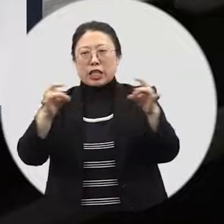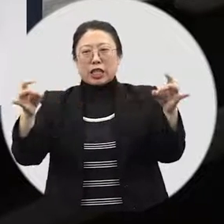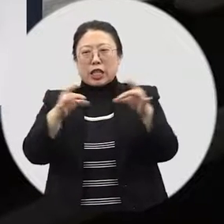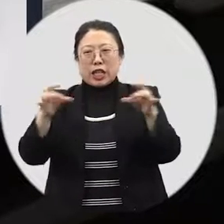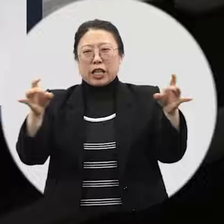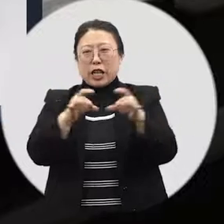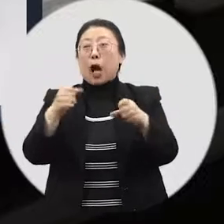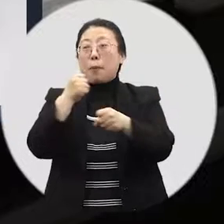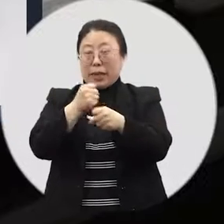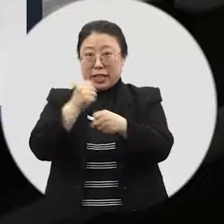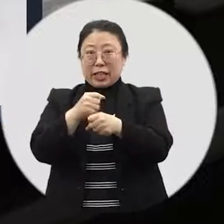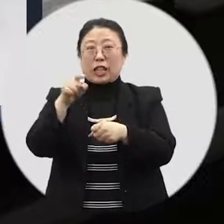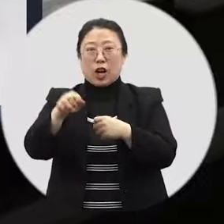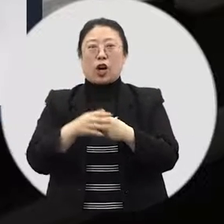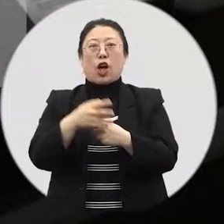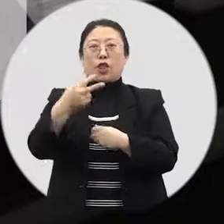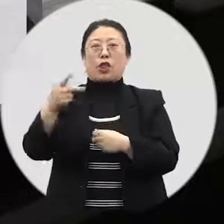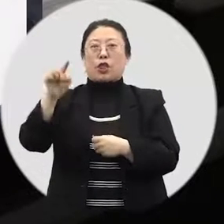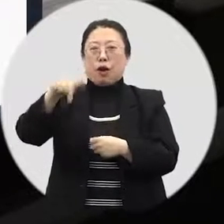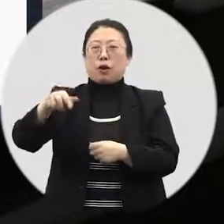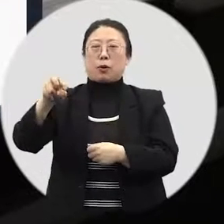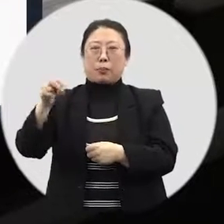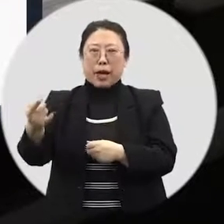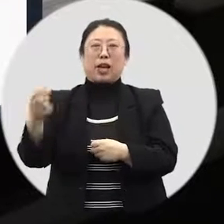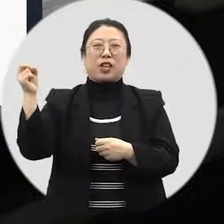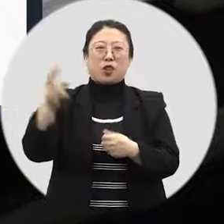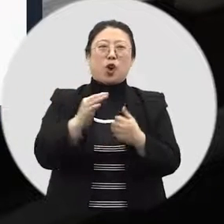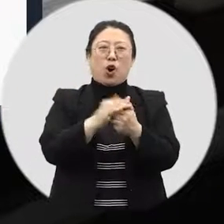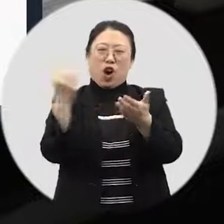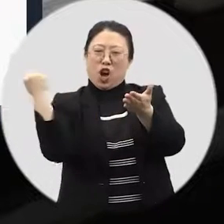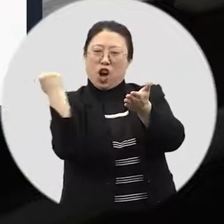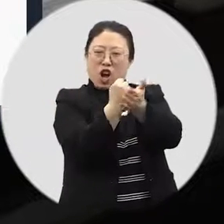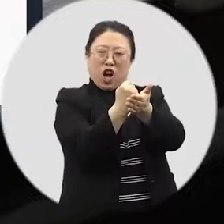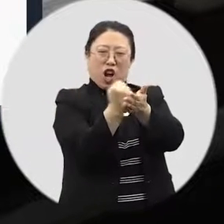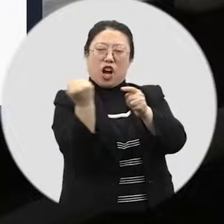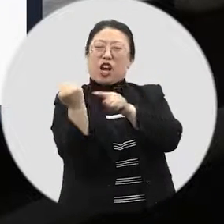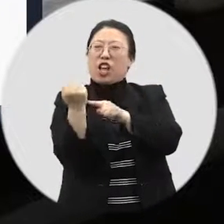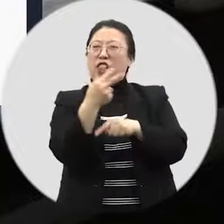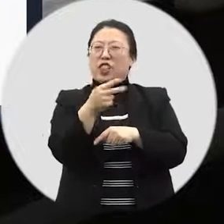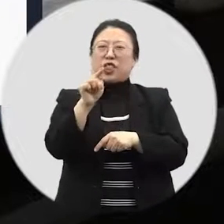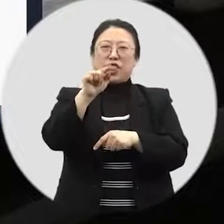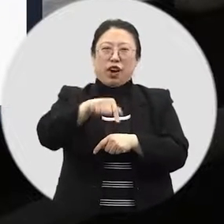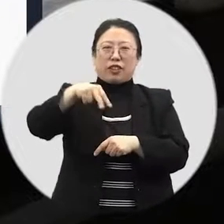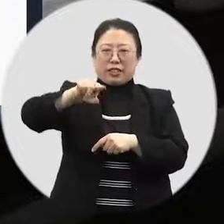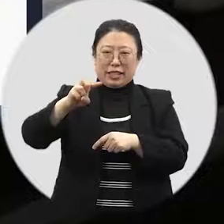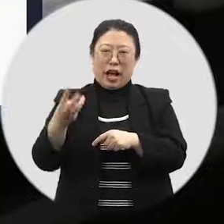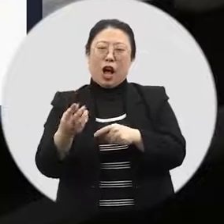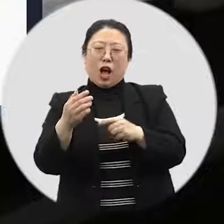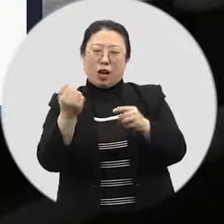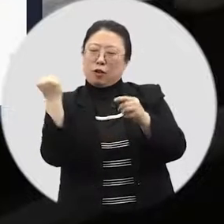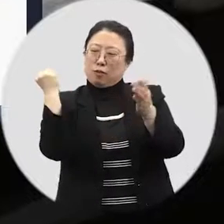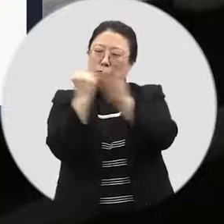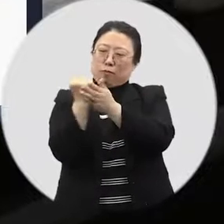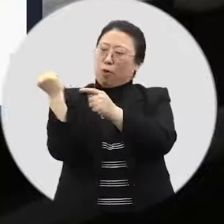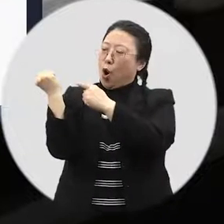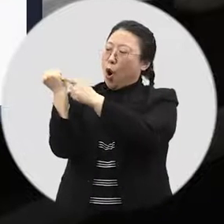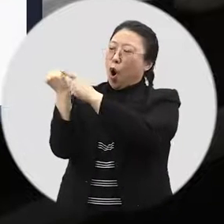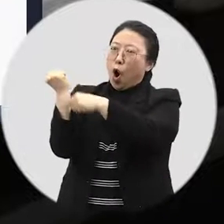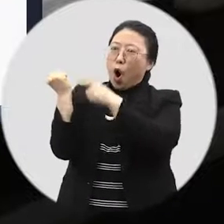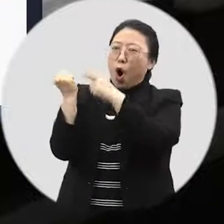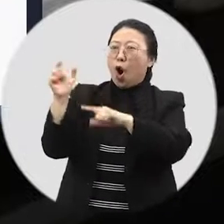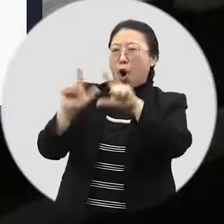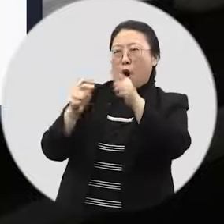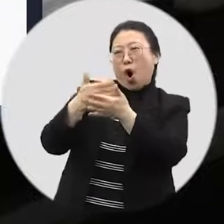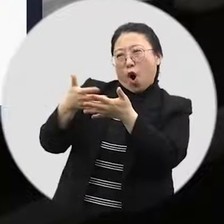도구인 떡메에요 그리고 떡의 문양을 찍는 도구인 떡살도 보이네요 떡쌀에는 다양한